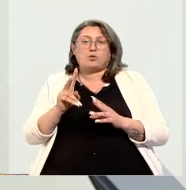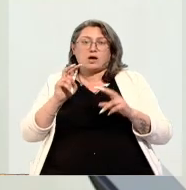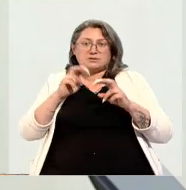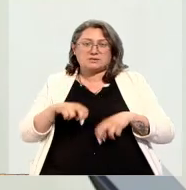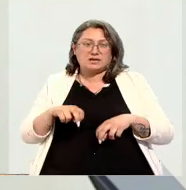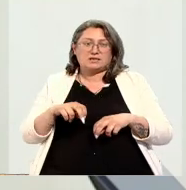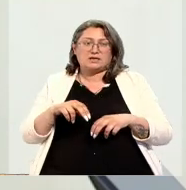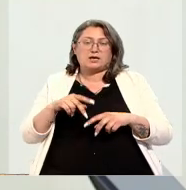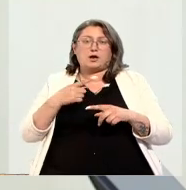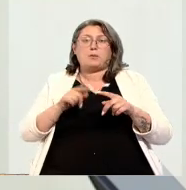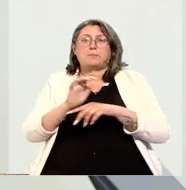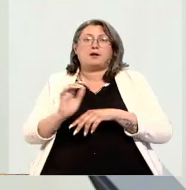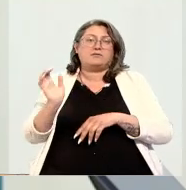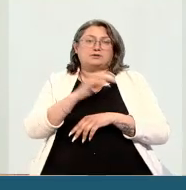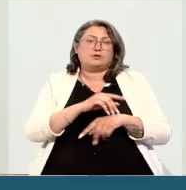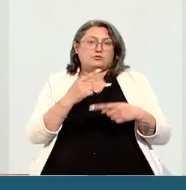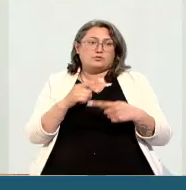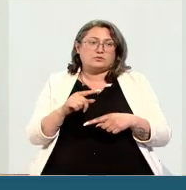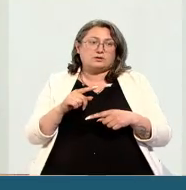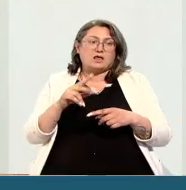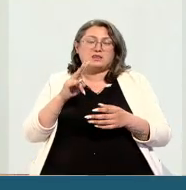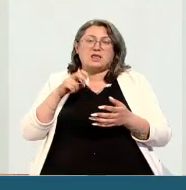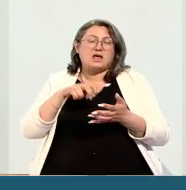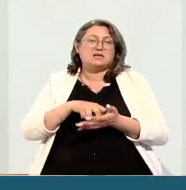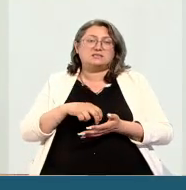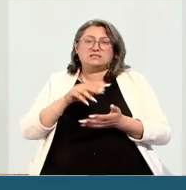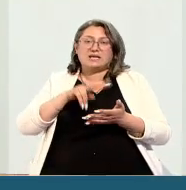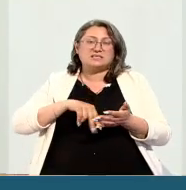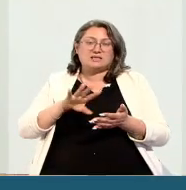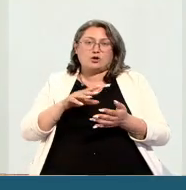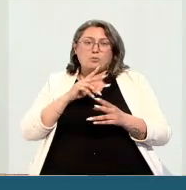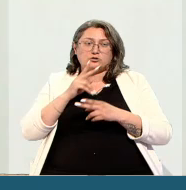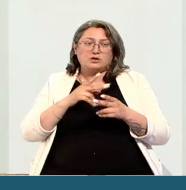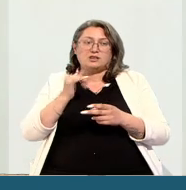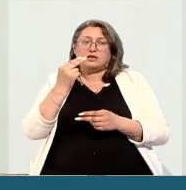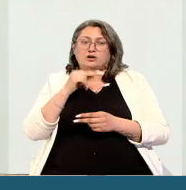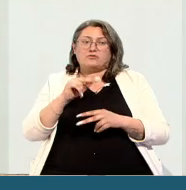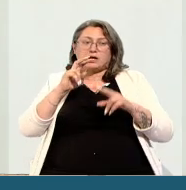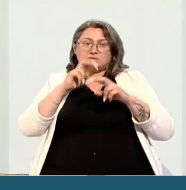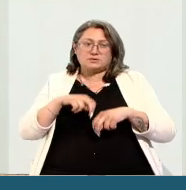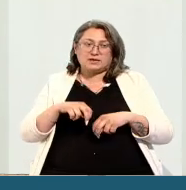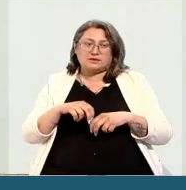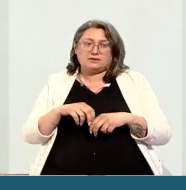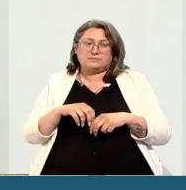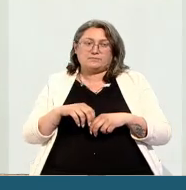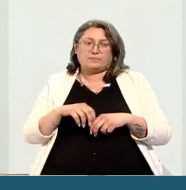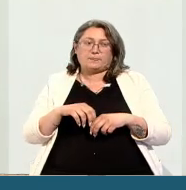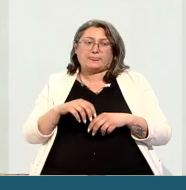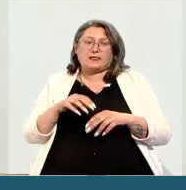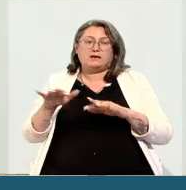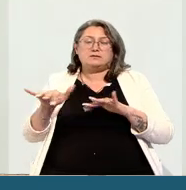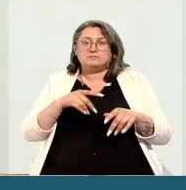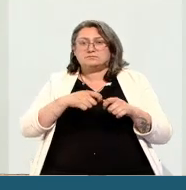рассмотрения и перенаправления обращений, нерегистрация обращений, некачественное рассмотрение,